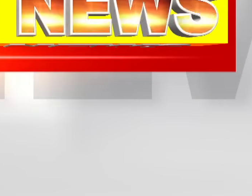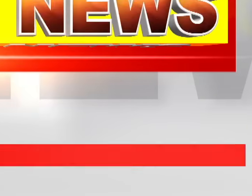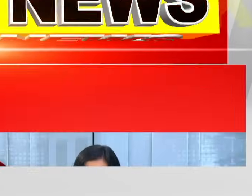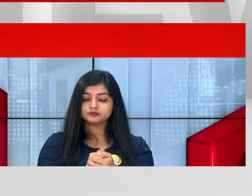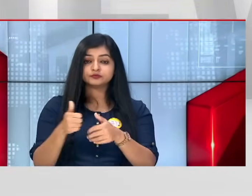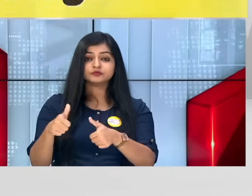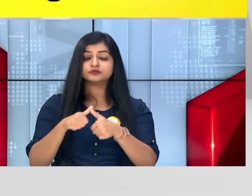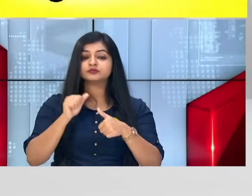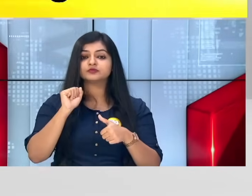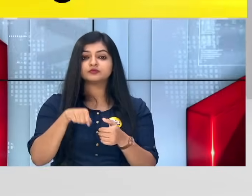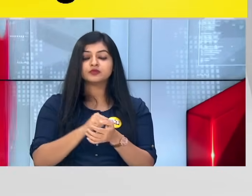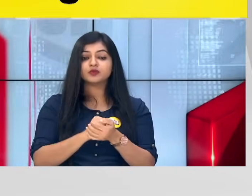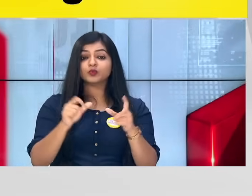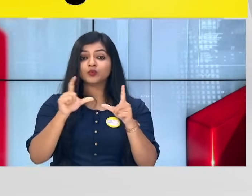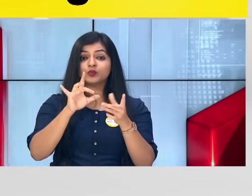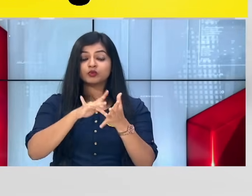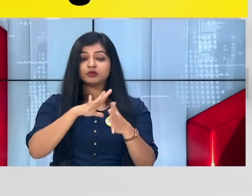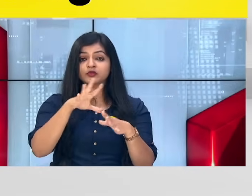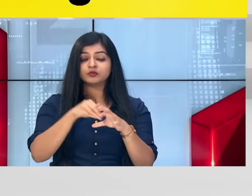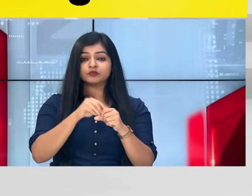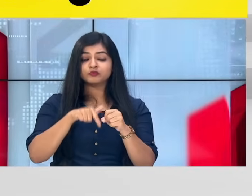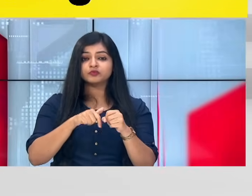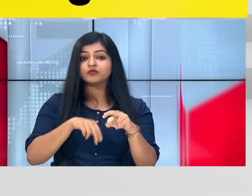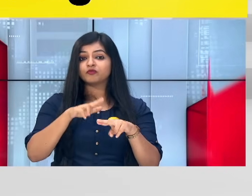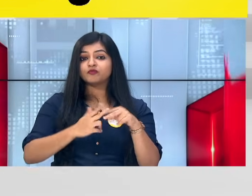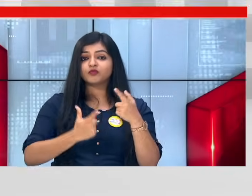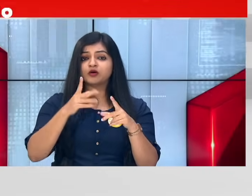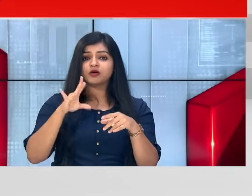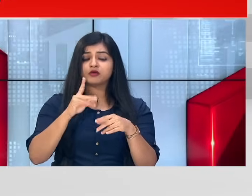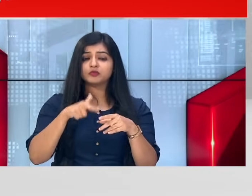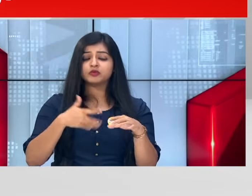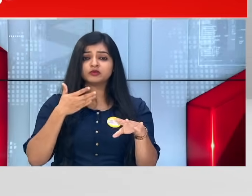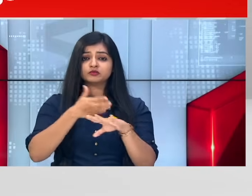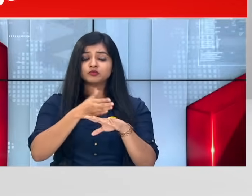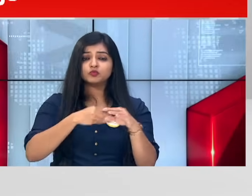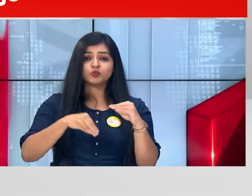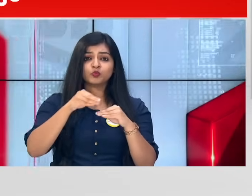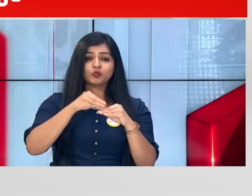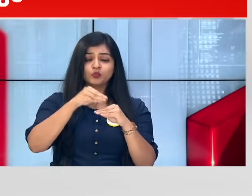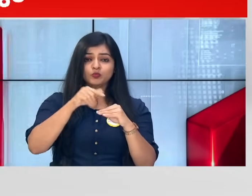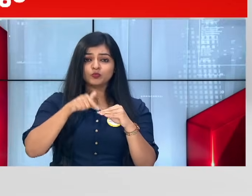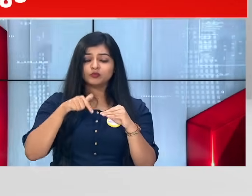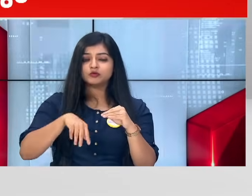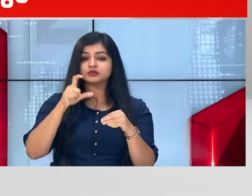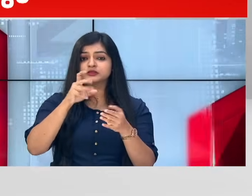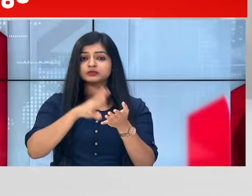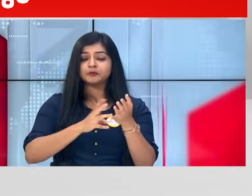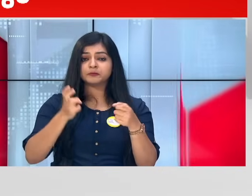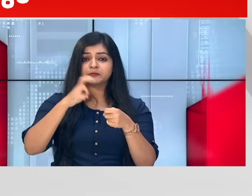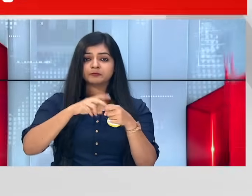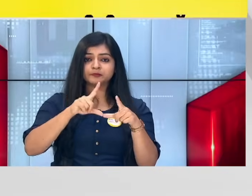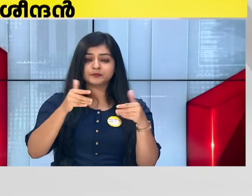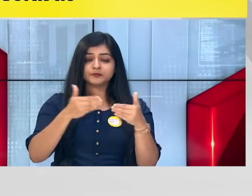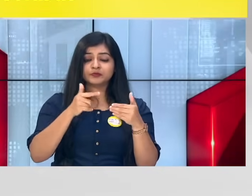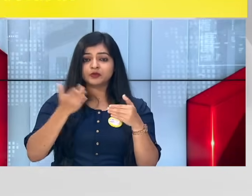തീർച്ചയായും പ്രവിത, കാരണം വയനാട്ടിൽ ഉൾപ്പെടെ വന്യജീവി ആക്രമണങ്ങൾ രൂക്ഷമായതോടെയാണ് മുഖ്യമന്ത്രി ഈ വിഷയത്തിൽ ഇടപെടുന്നതും. നേരത്തെ ഉന്നതതല